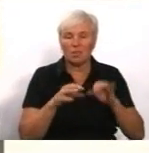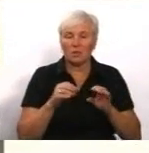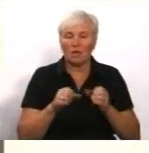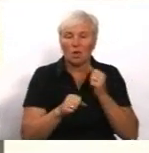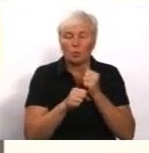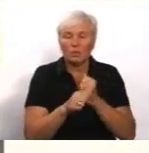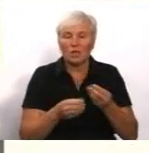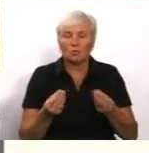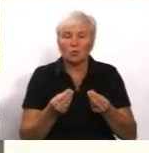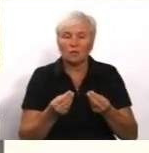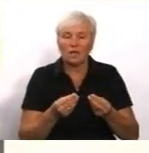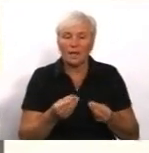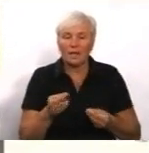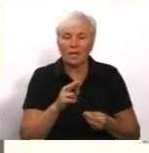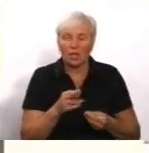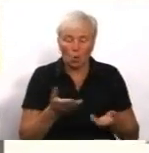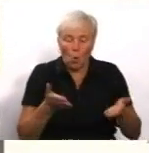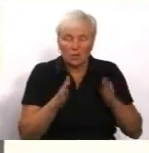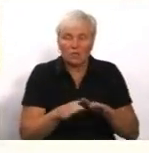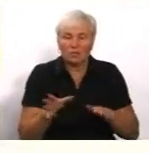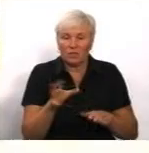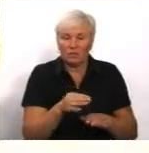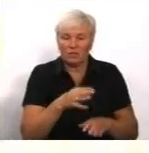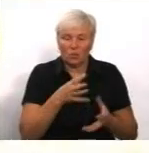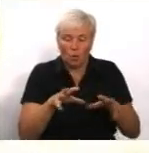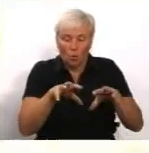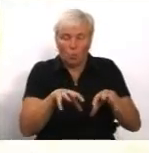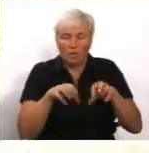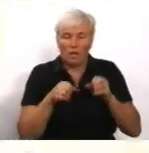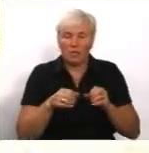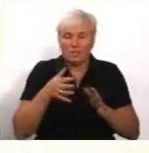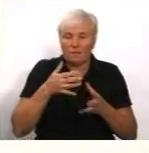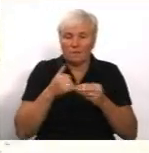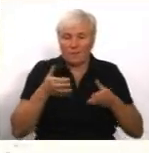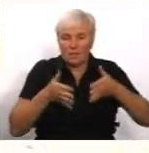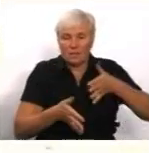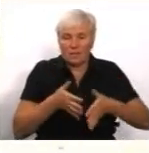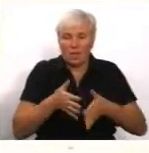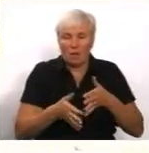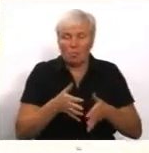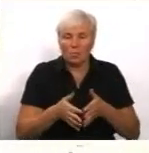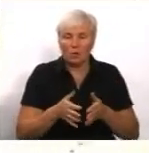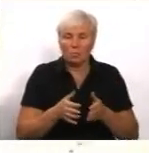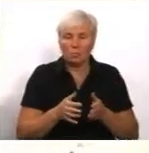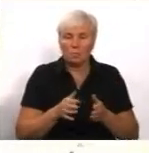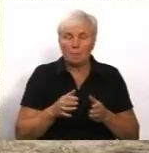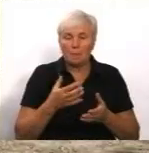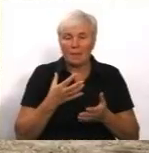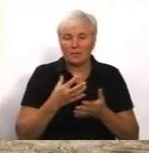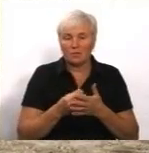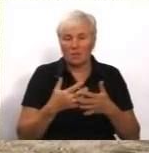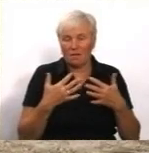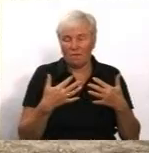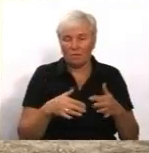ці яди, які на дорозі залишились, вони всі впитаються в цей білий порошок. І почти вони пропадуть, свої властивості потеряють. У